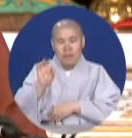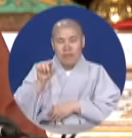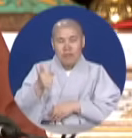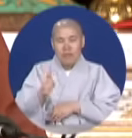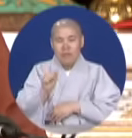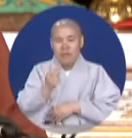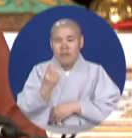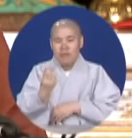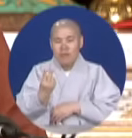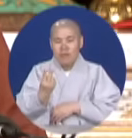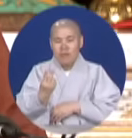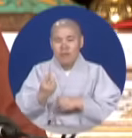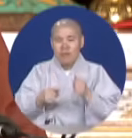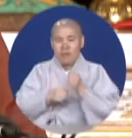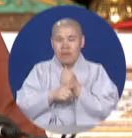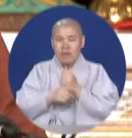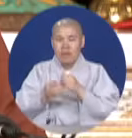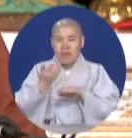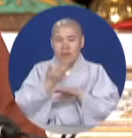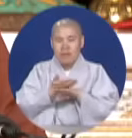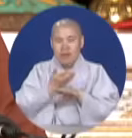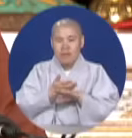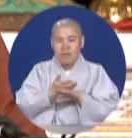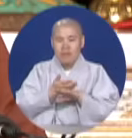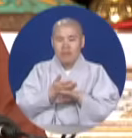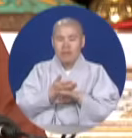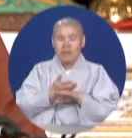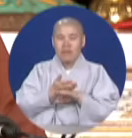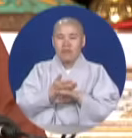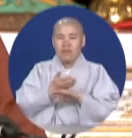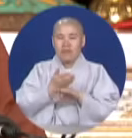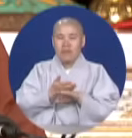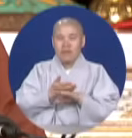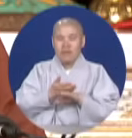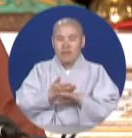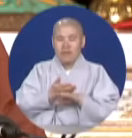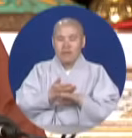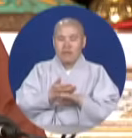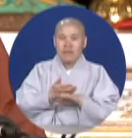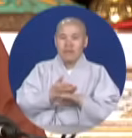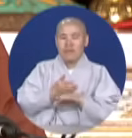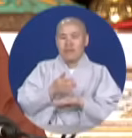원효 사상이 따로 있고 원효 사상 아닌 게 따로 있나?